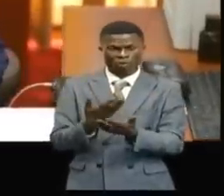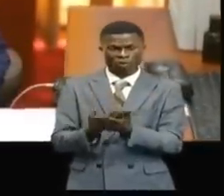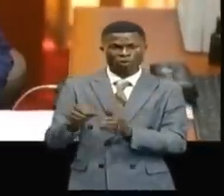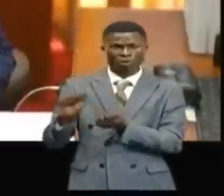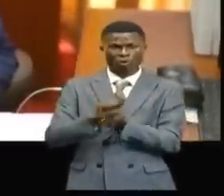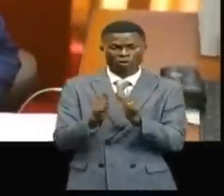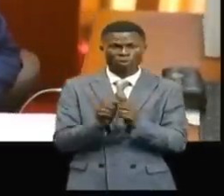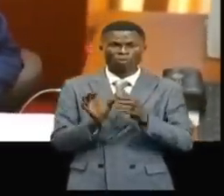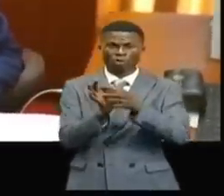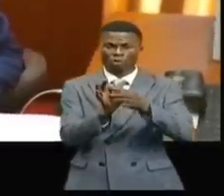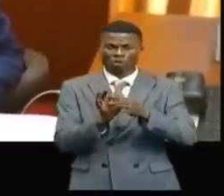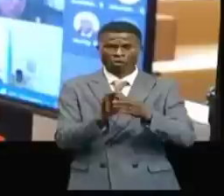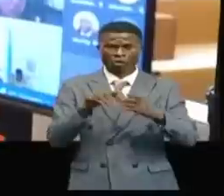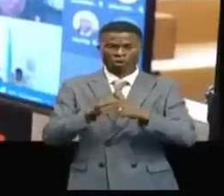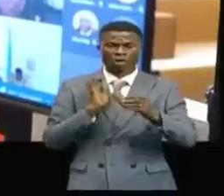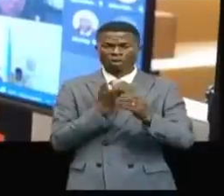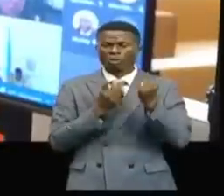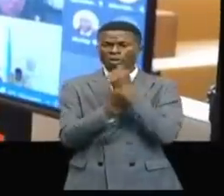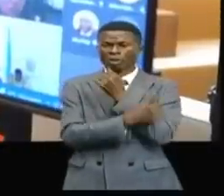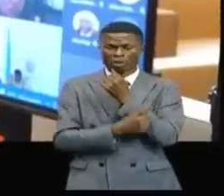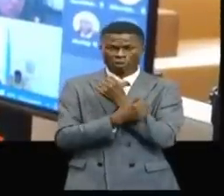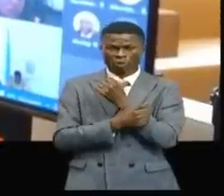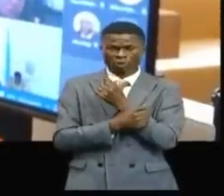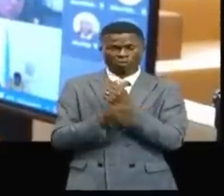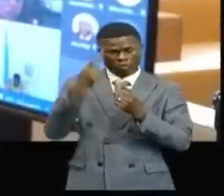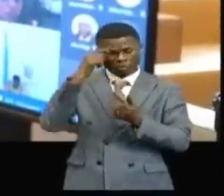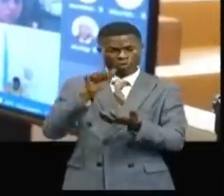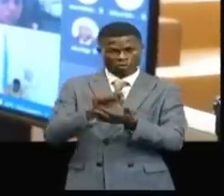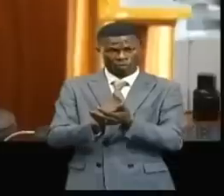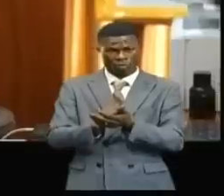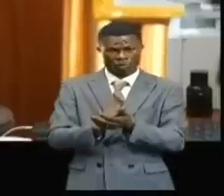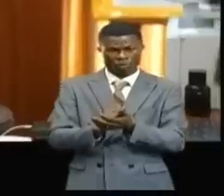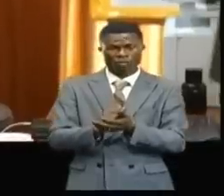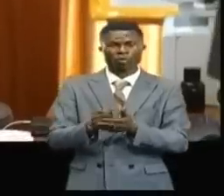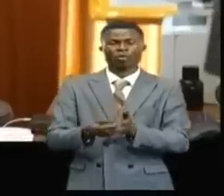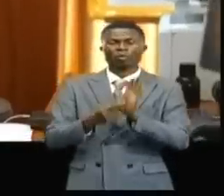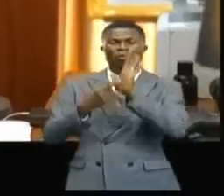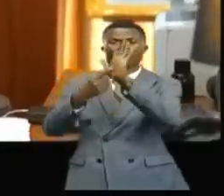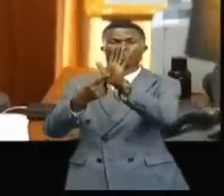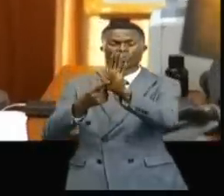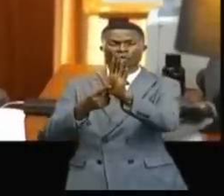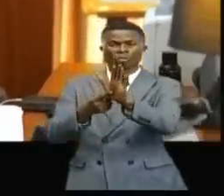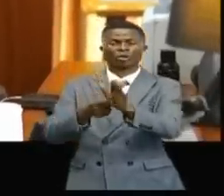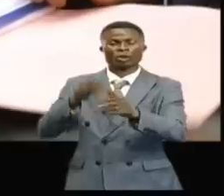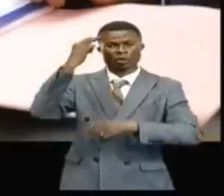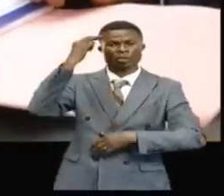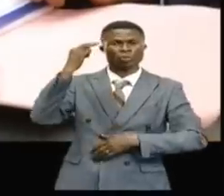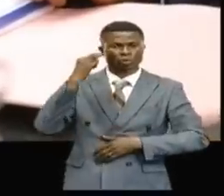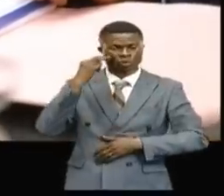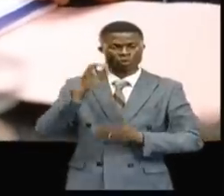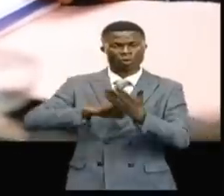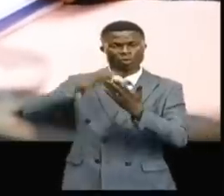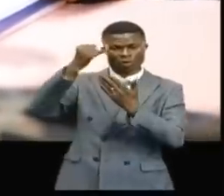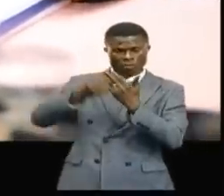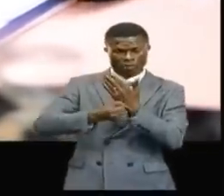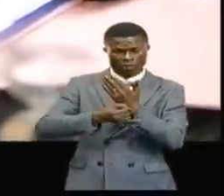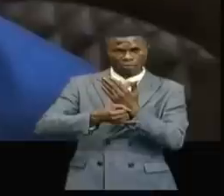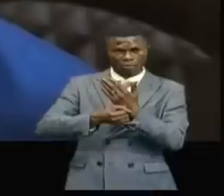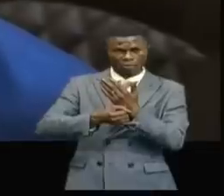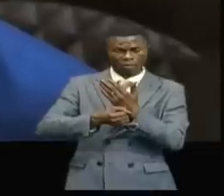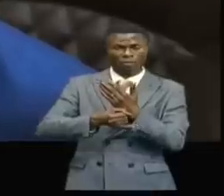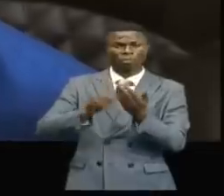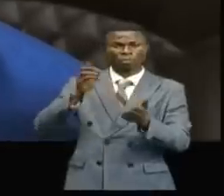secteurs coopératifs dans notre pays. De ces faits, il a présenté au Conseil le projet de la dite